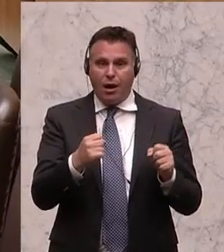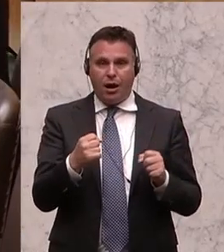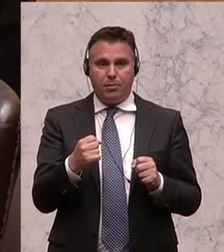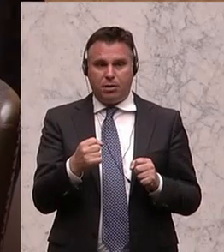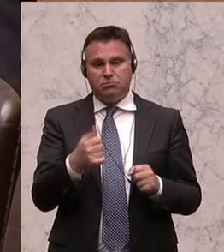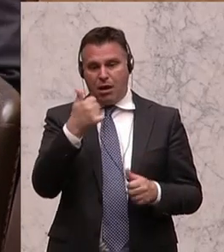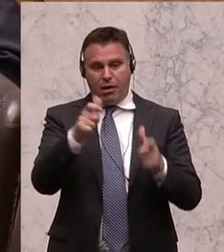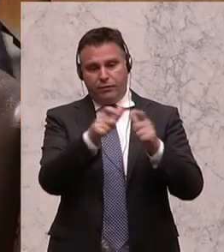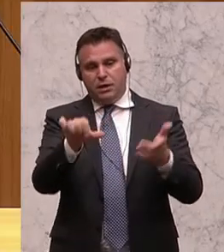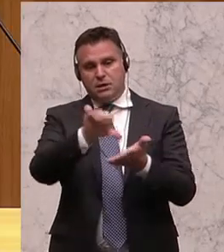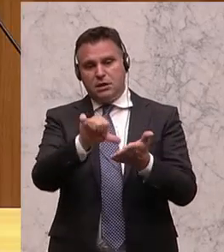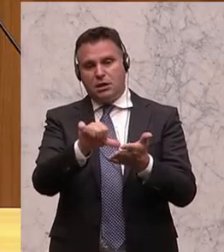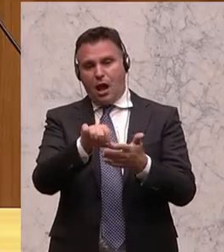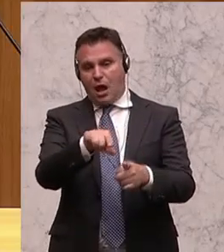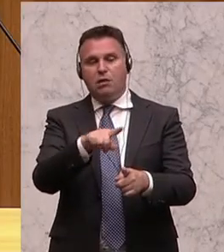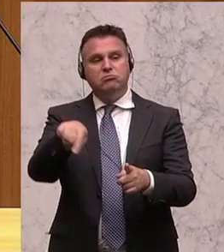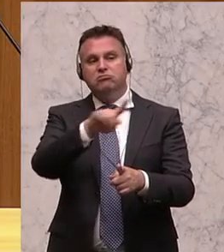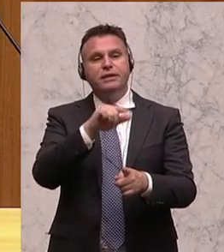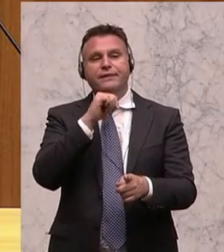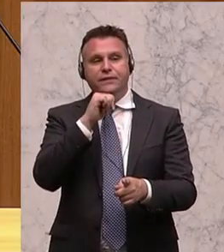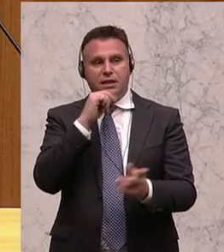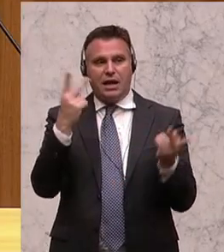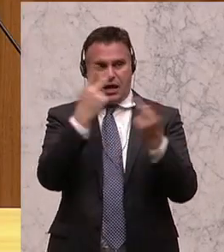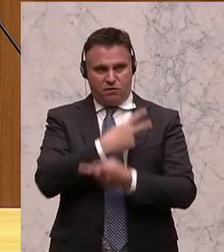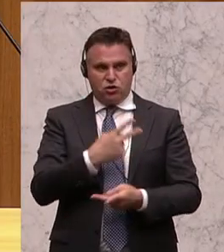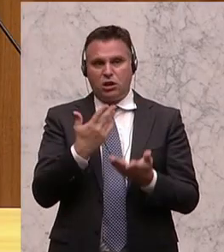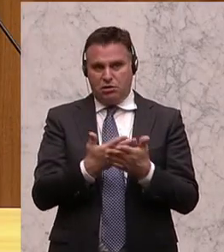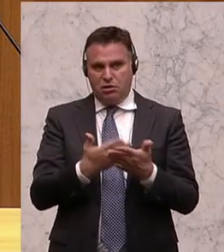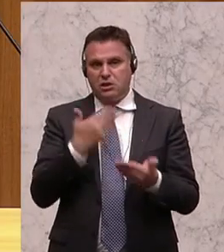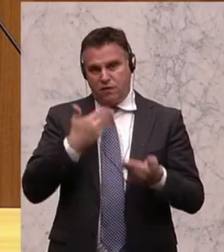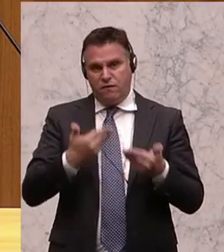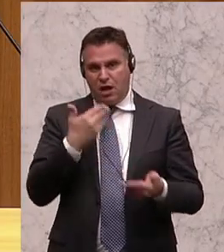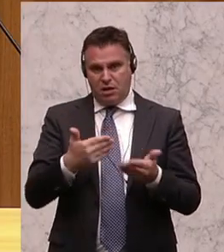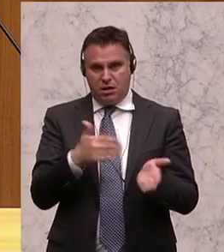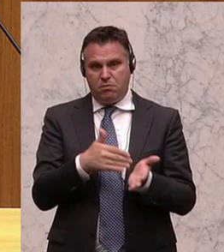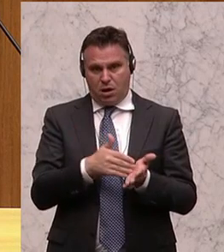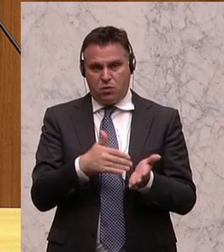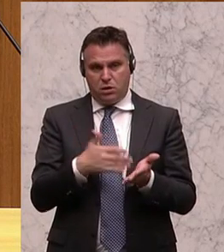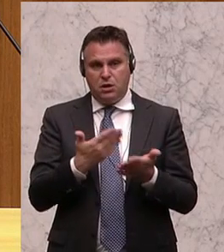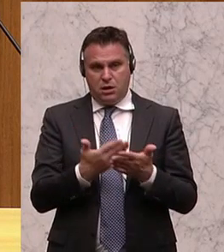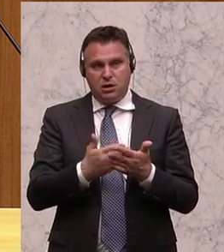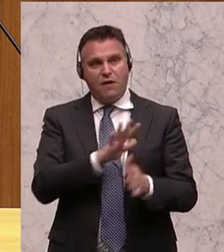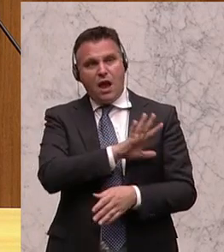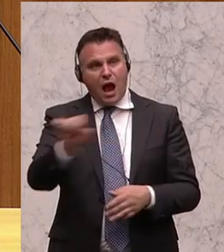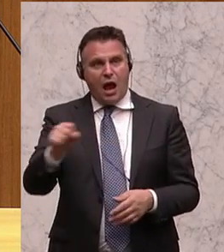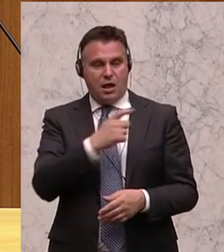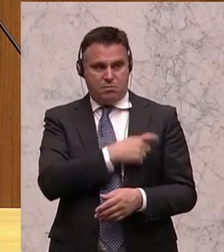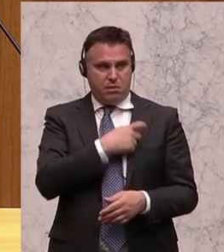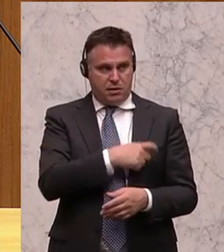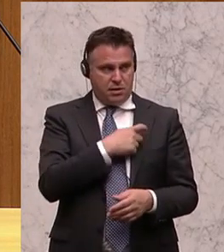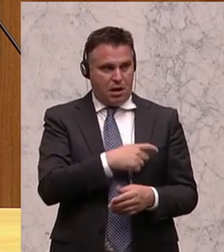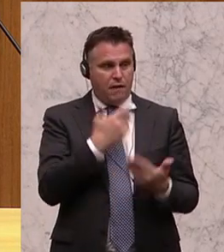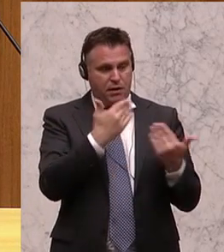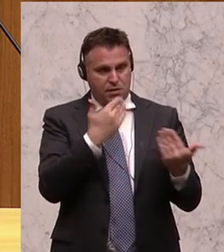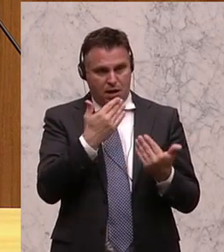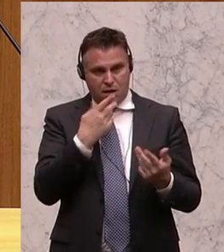Nichtzustimmung zum One-Stop-Shop war dann der springende Punkt, wieso wir noch Verhandlungen brauchen. Und daher bedanke ich mich auch bei allen Fraktionen für die